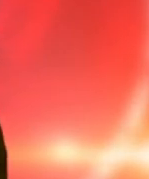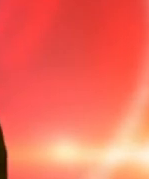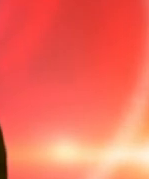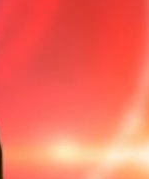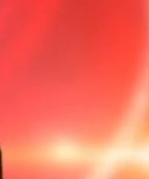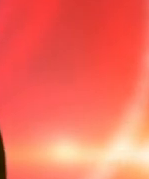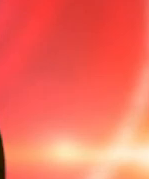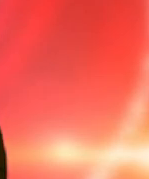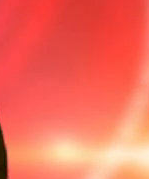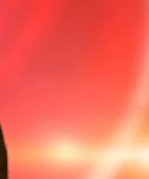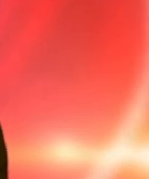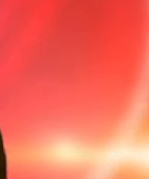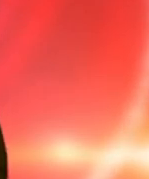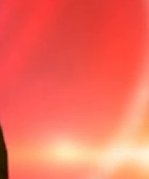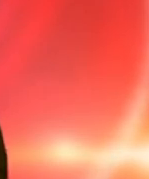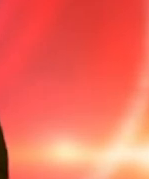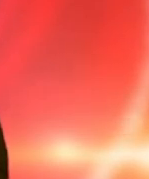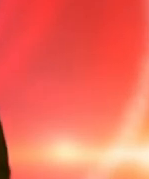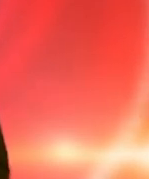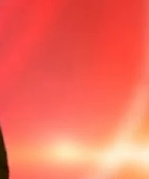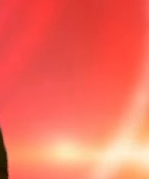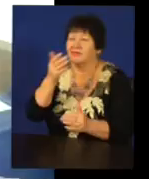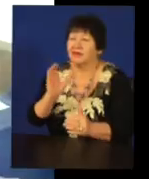acum, aflați în reportajul ce urmează.